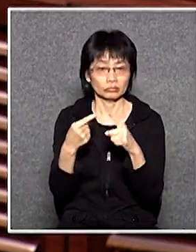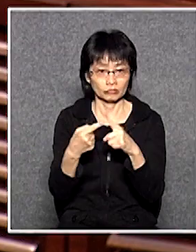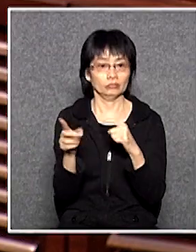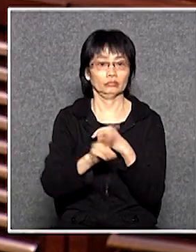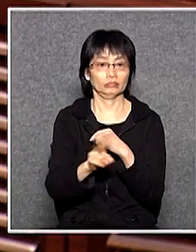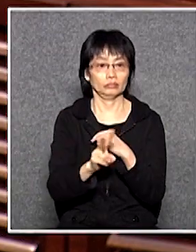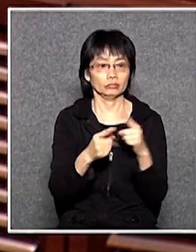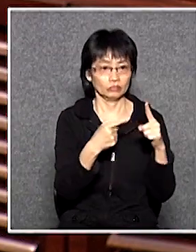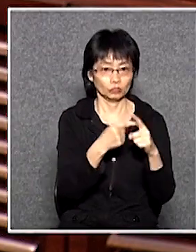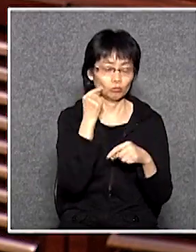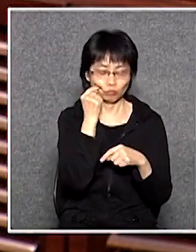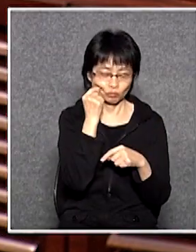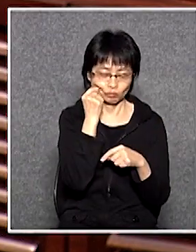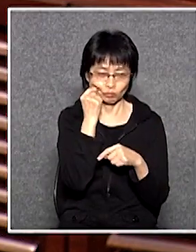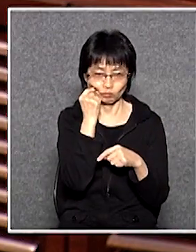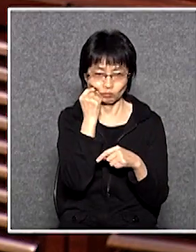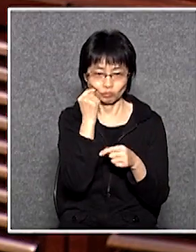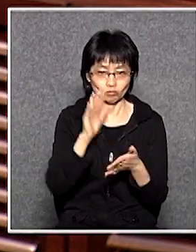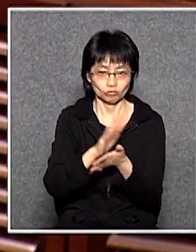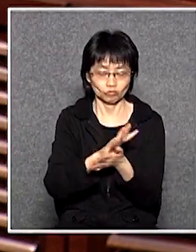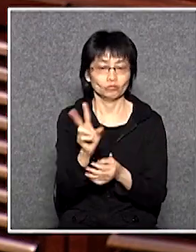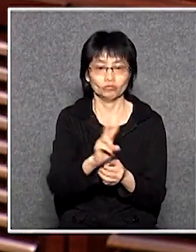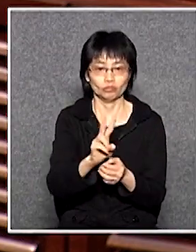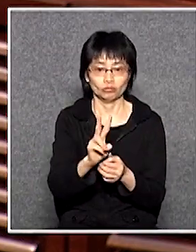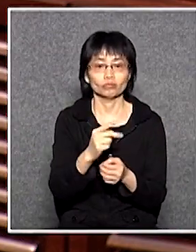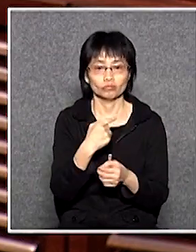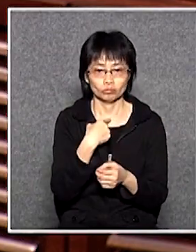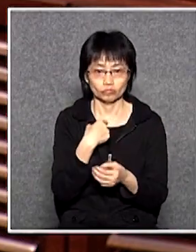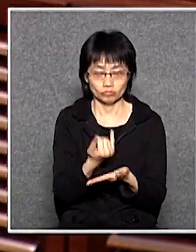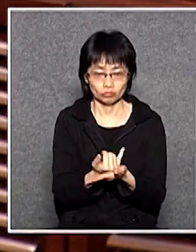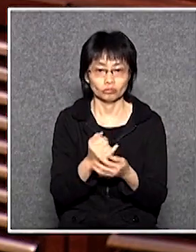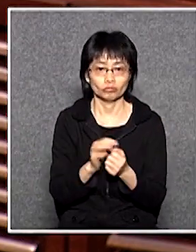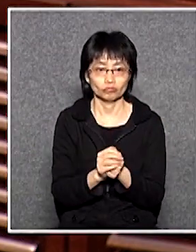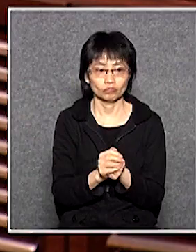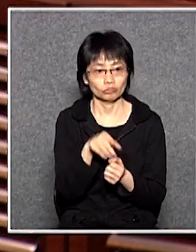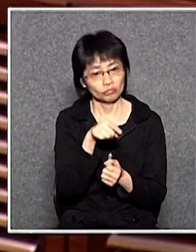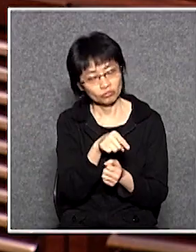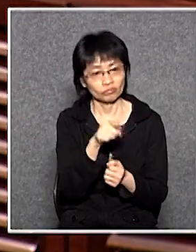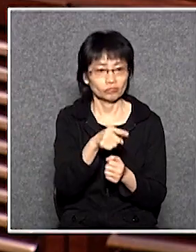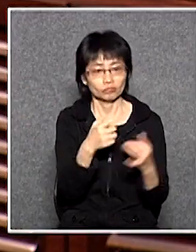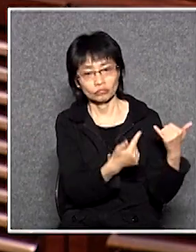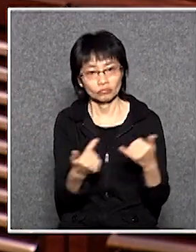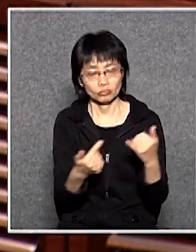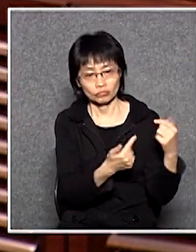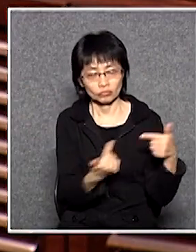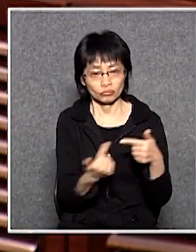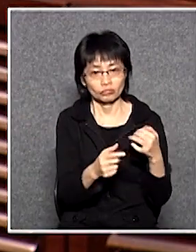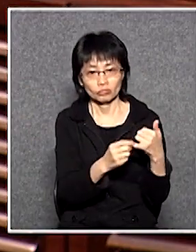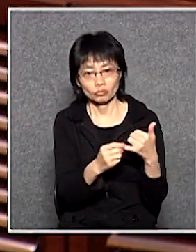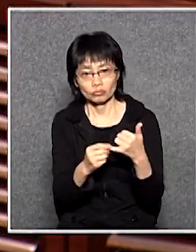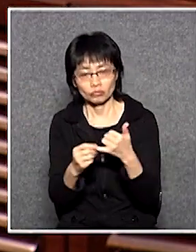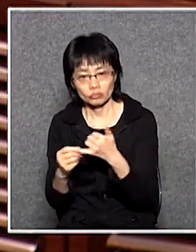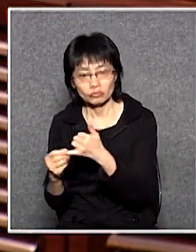嘅。任你點拉布，拉到100歲唔去，110歲都要去